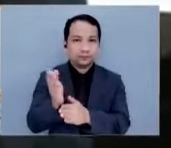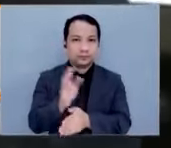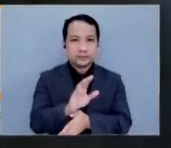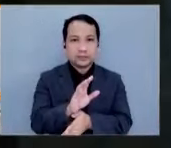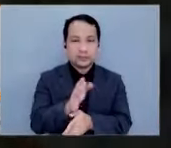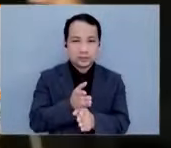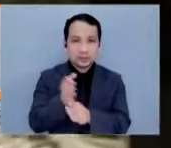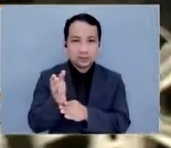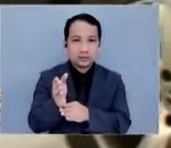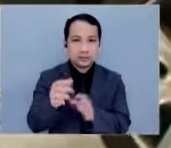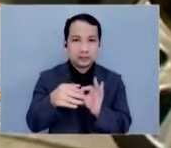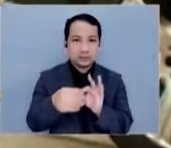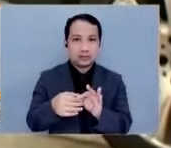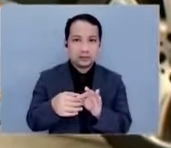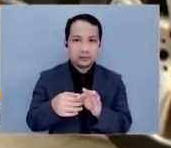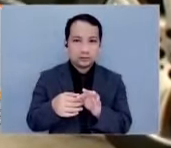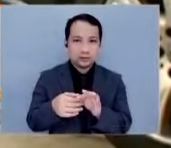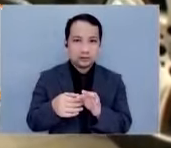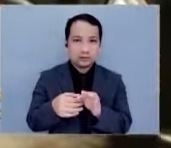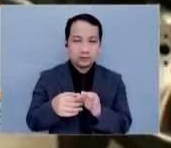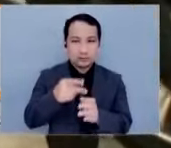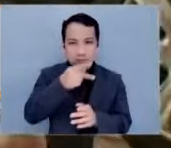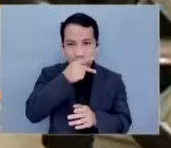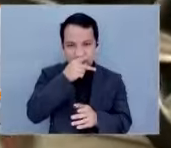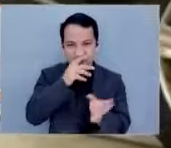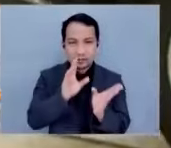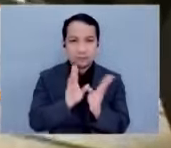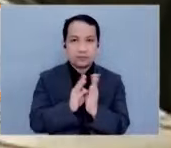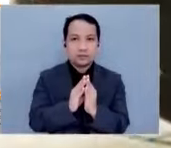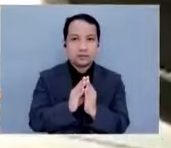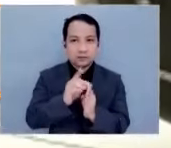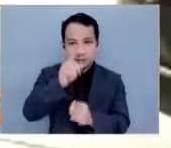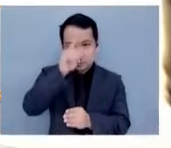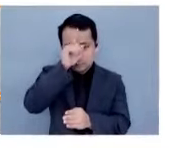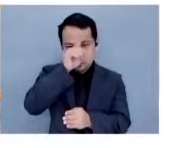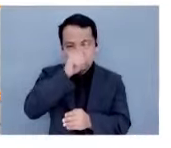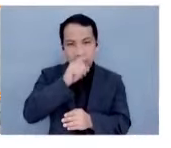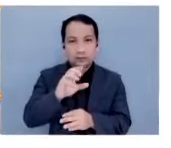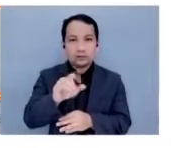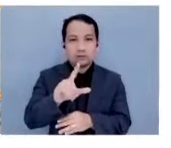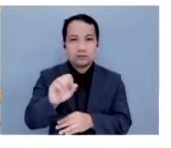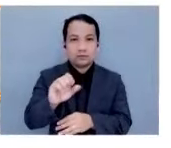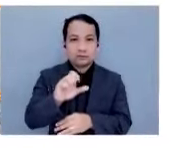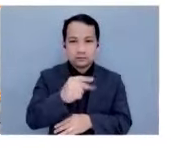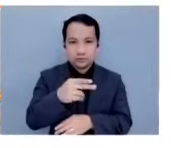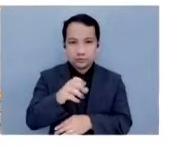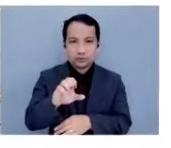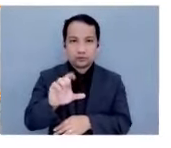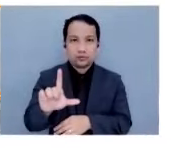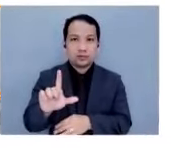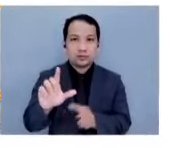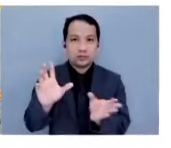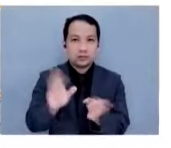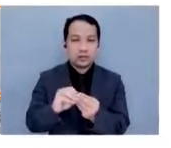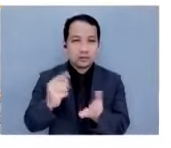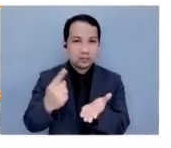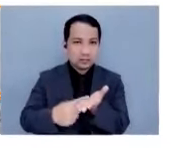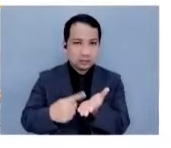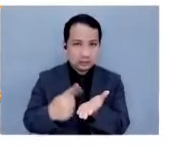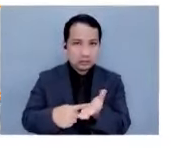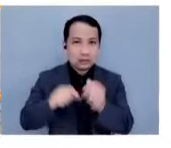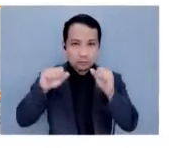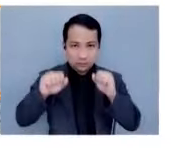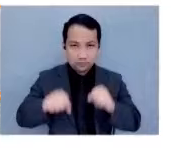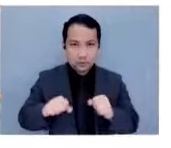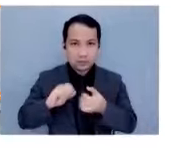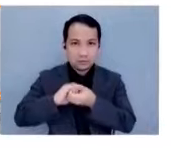isang tete-tete o pribadong pulong kasama si German Chancellor Olaf Scholz kung saan inaasahang pag-uusapan ng mga posibleng partnership